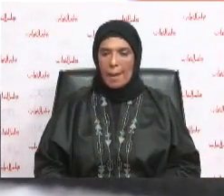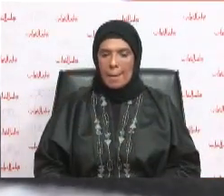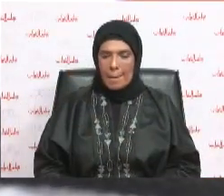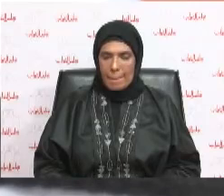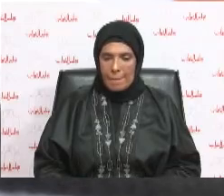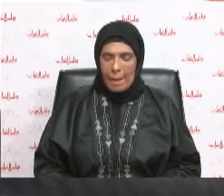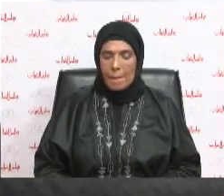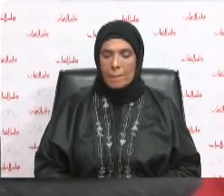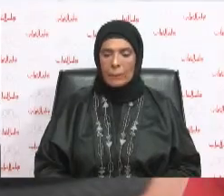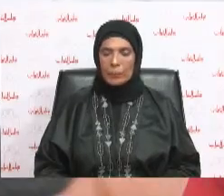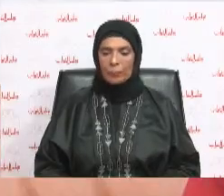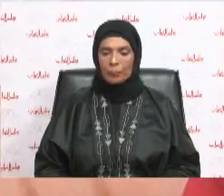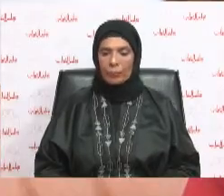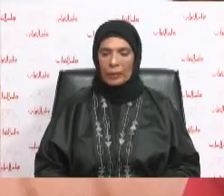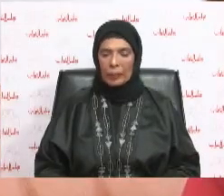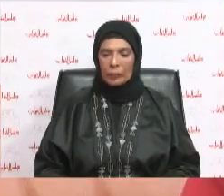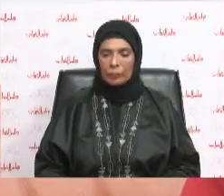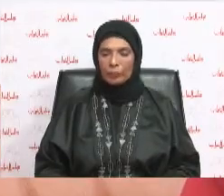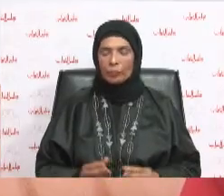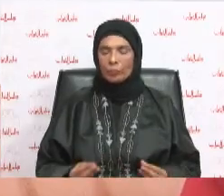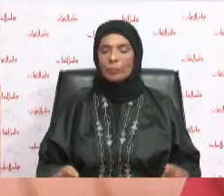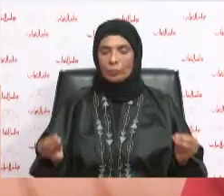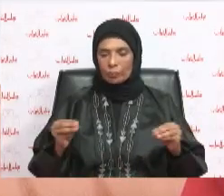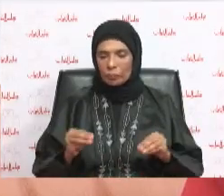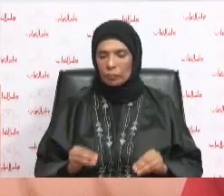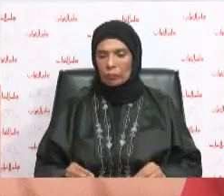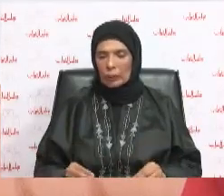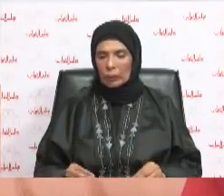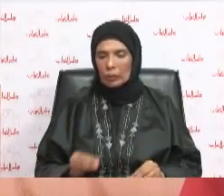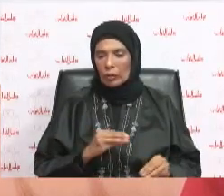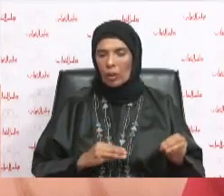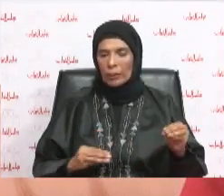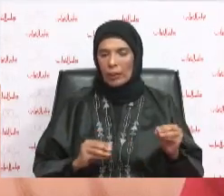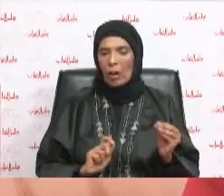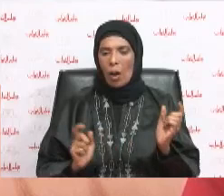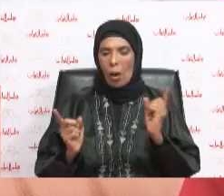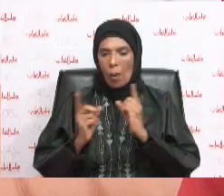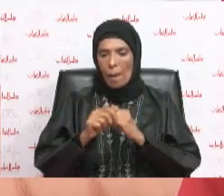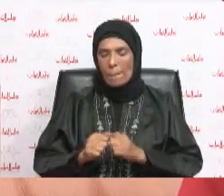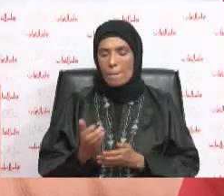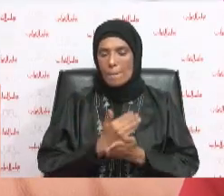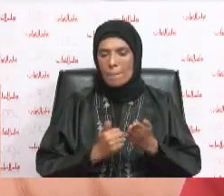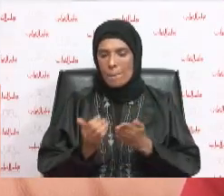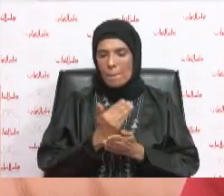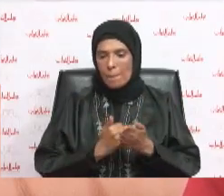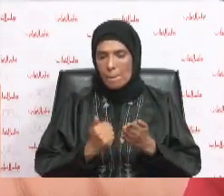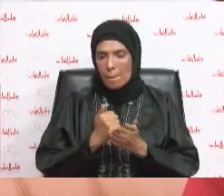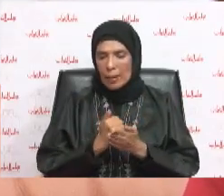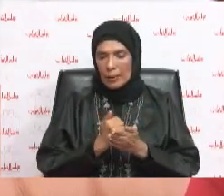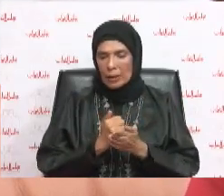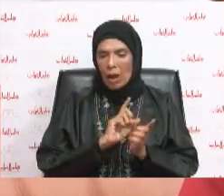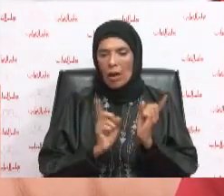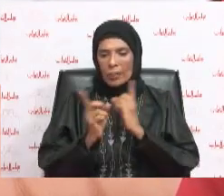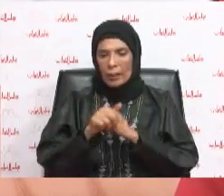أحد مرئياتهم زيادة حجم التبادل والاقتصادي، التبادل